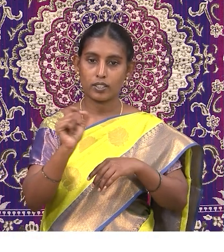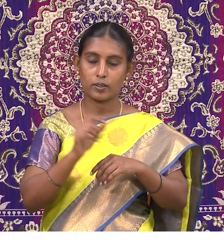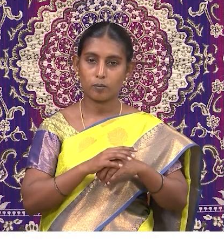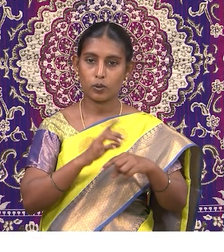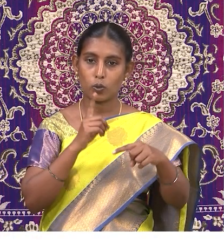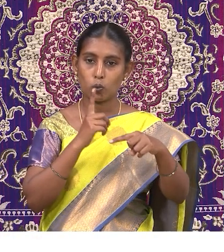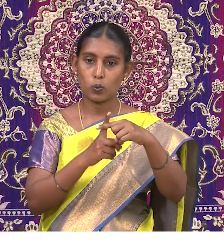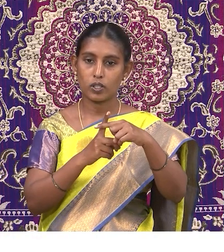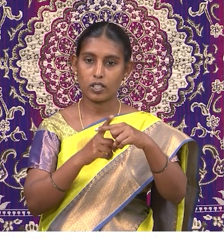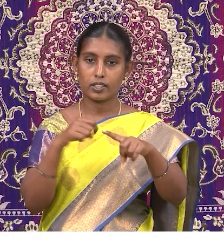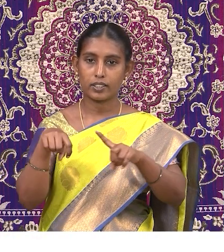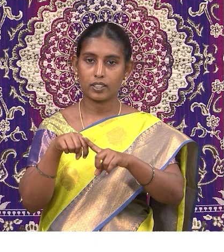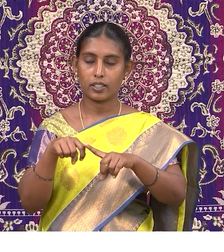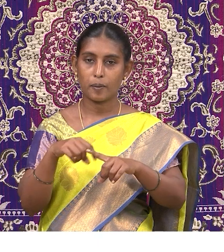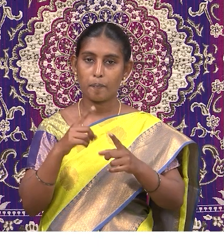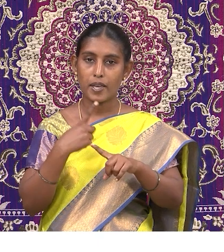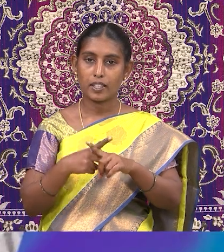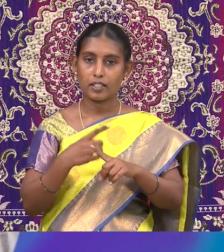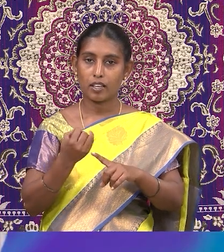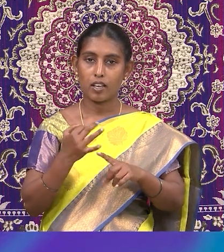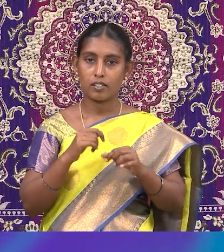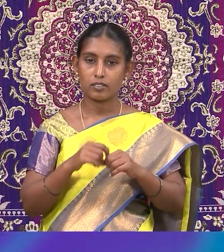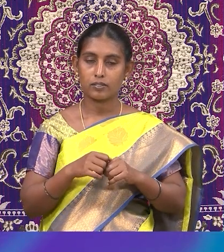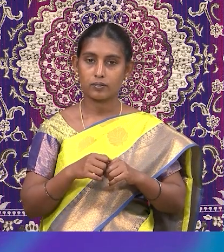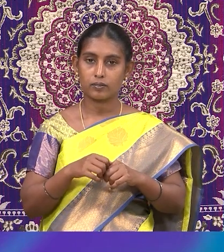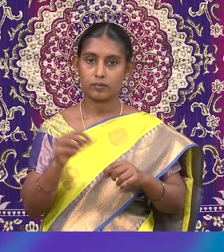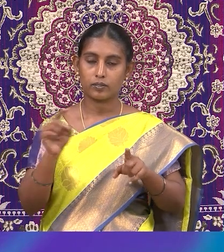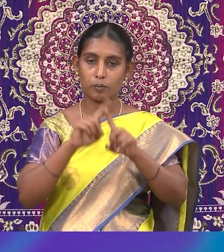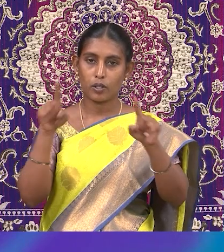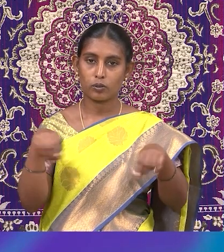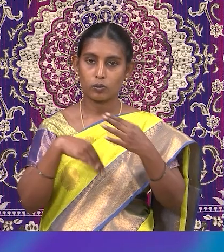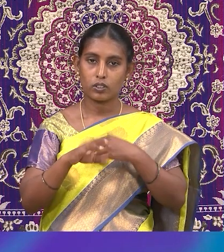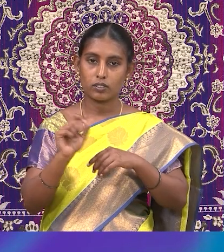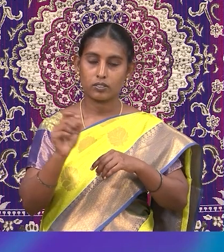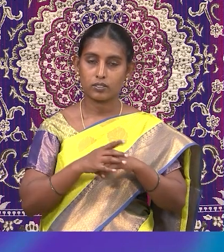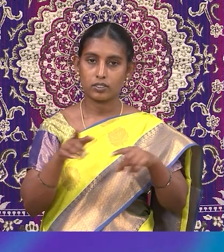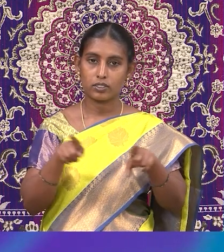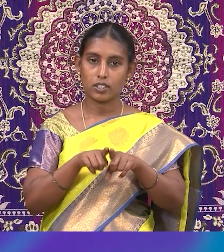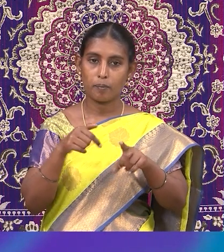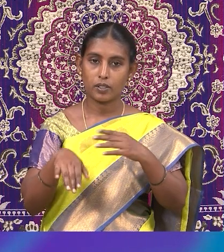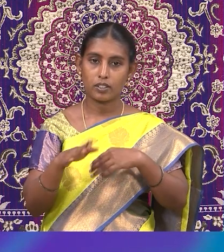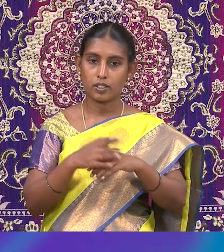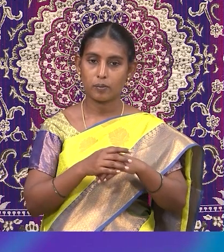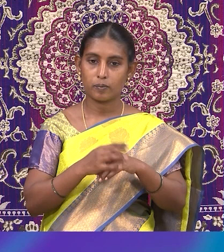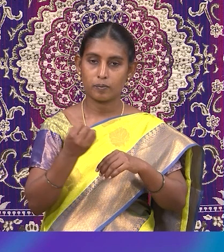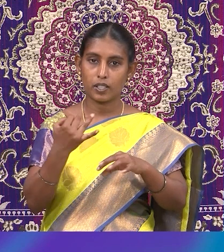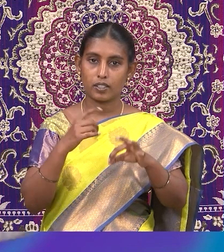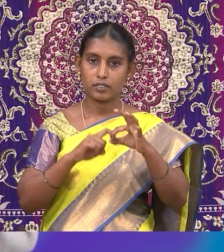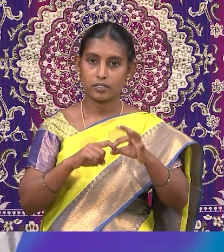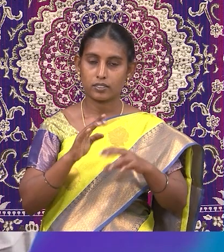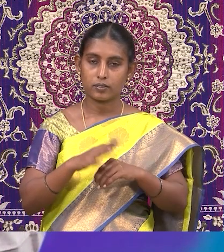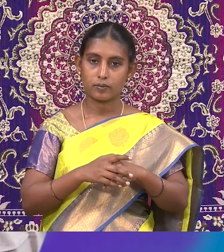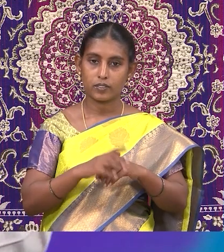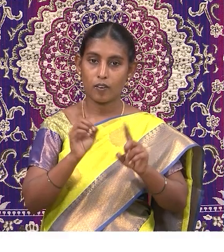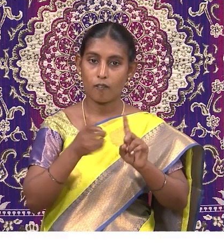மூலங்களின் பெருக்கற்பலன் மைனஸ் டூ கே ஸ்கொயர். இதே போல் இன்னொரு கணக்கு பாருங்கள். கொஸ்டின் டூவில் ஃபஸ்ட் சப்ளியூஷன்